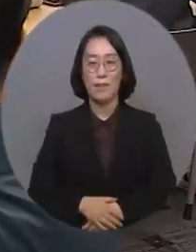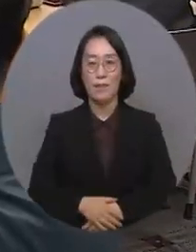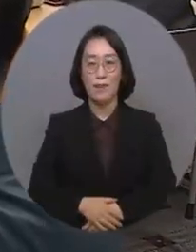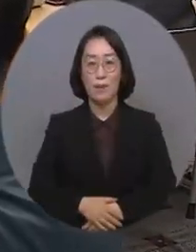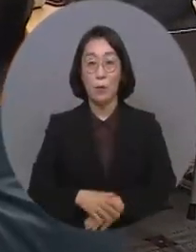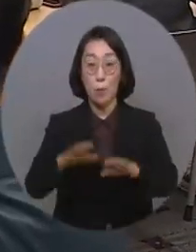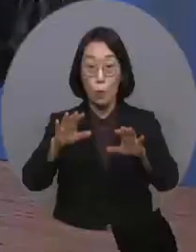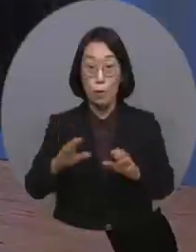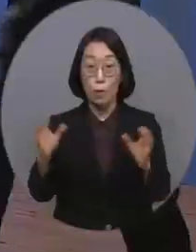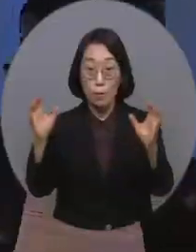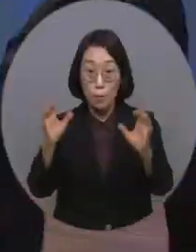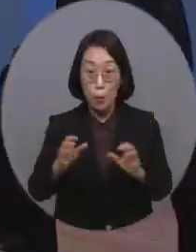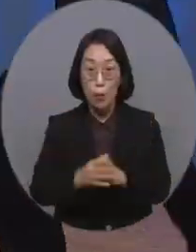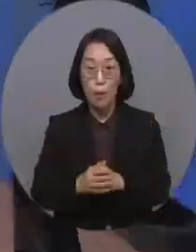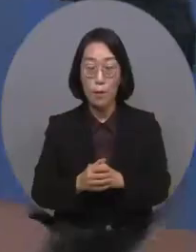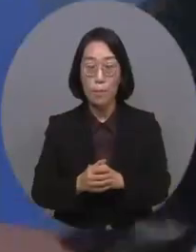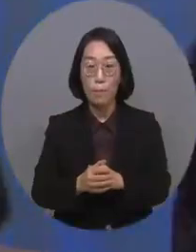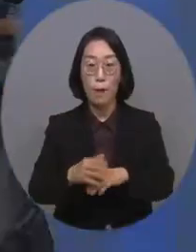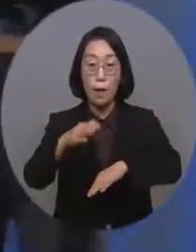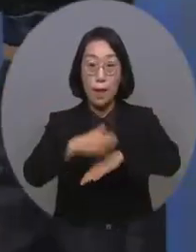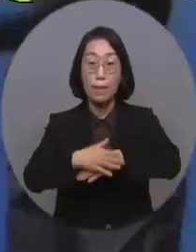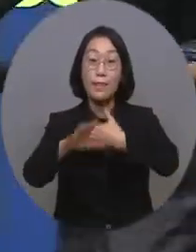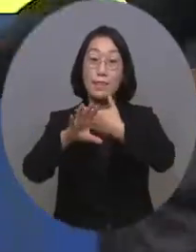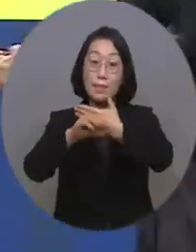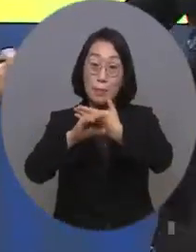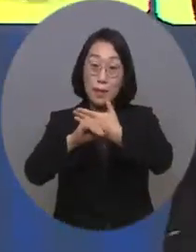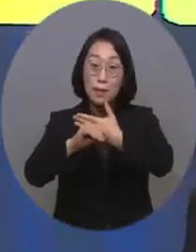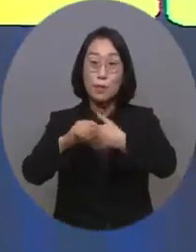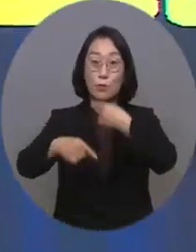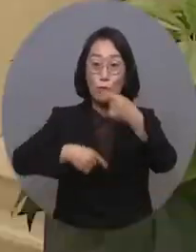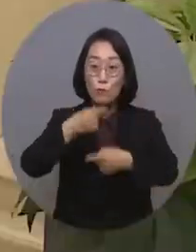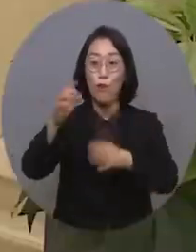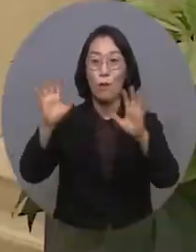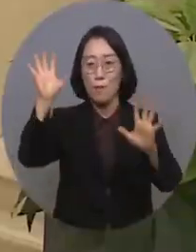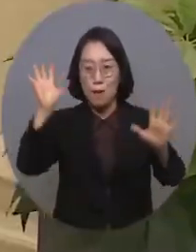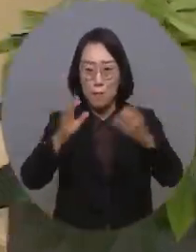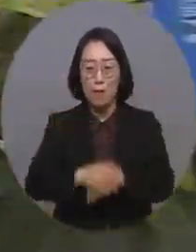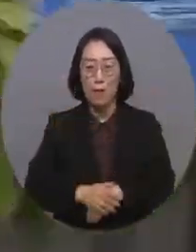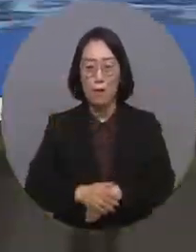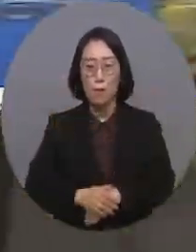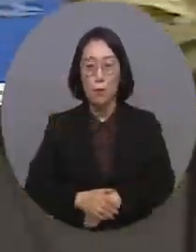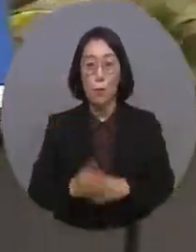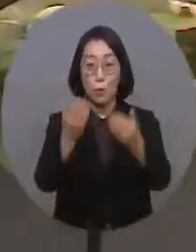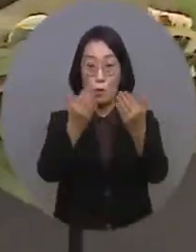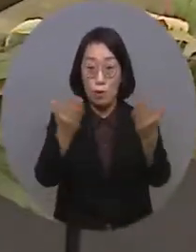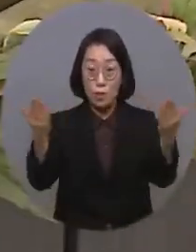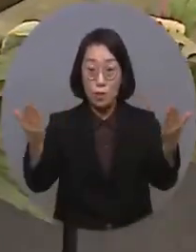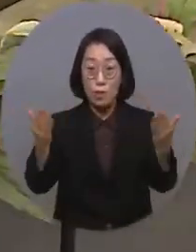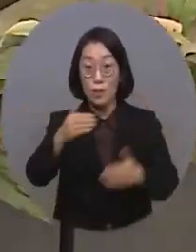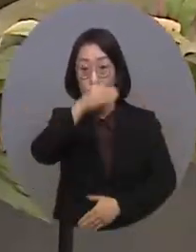이번 행사에서는 극단 핸드스피크가 펼치는 수어 공연, 우수 작품에 대한 전시